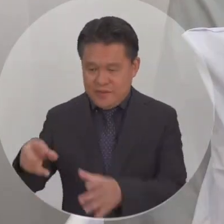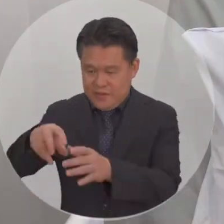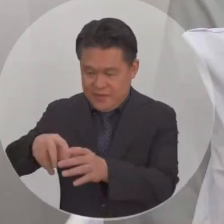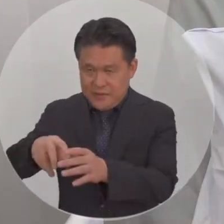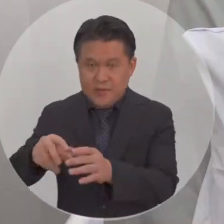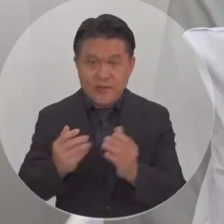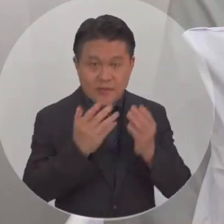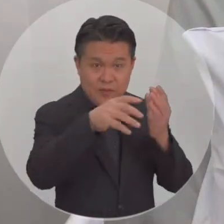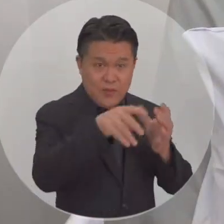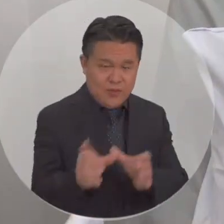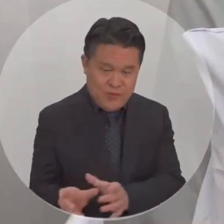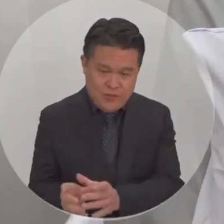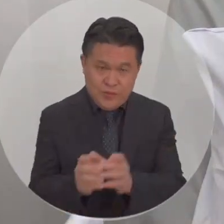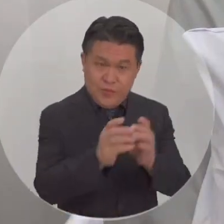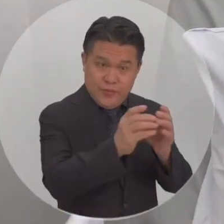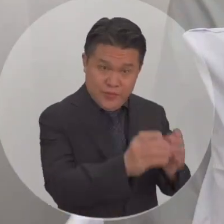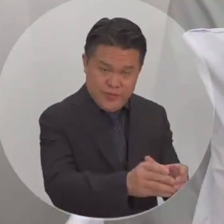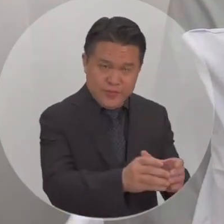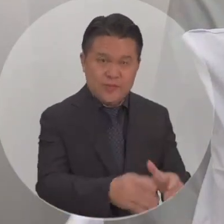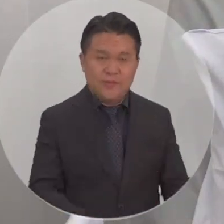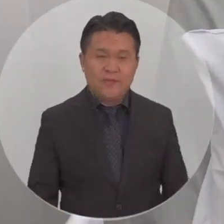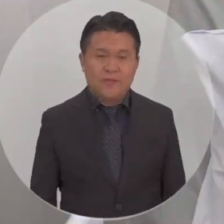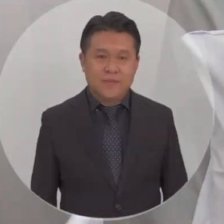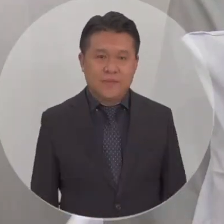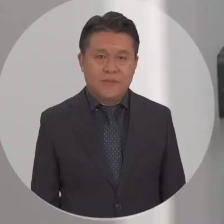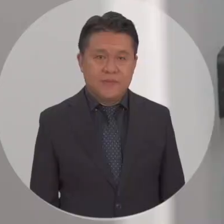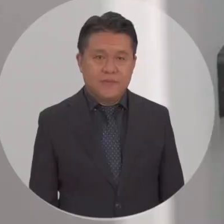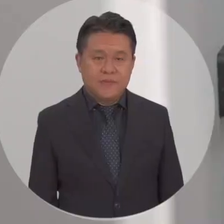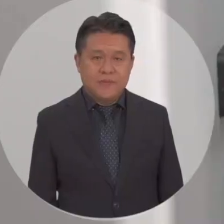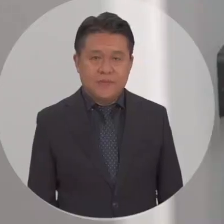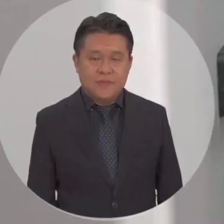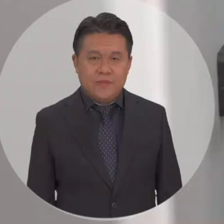의치를 용기에 담아 세면대로 갑니다.